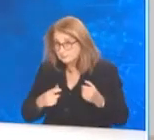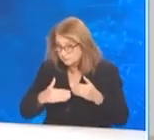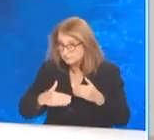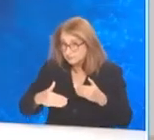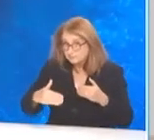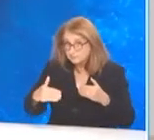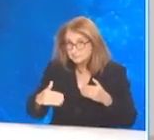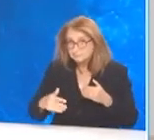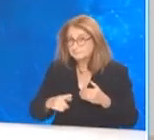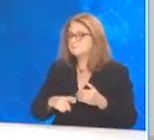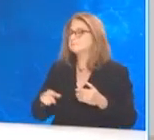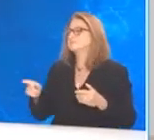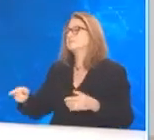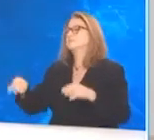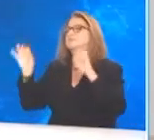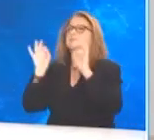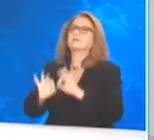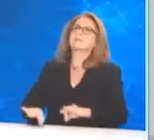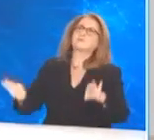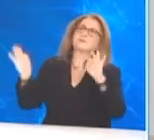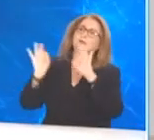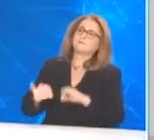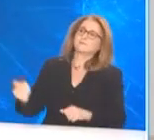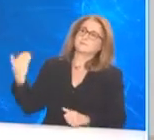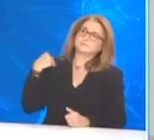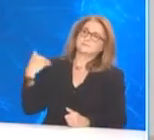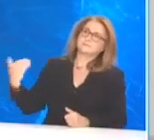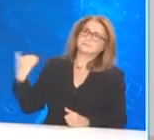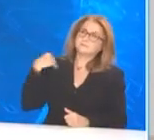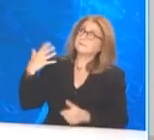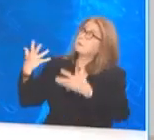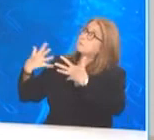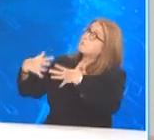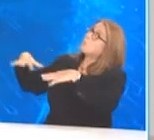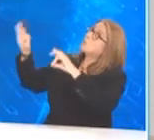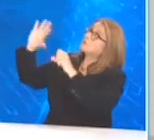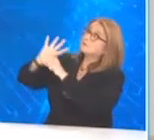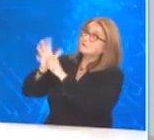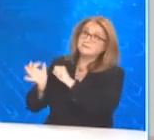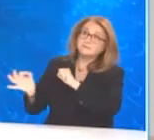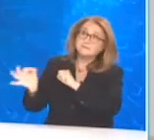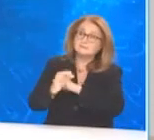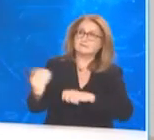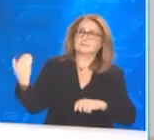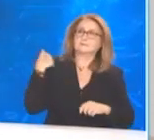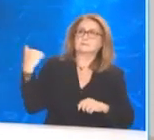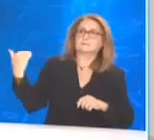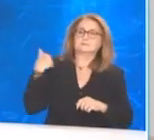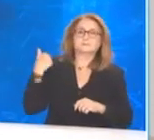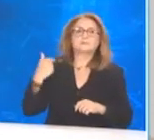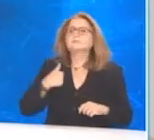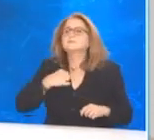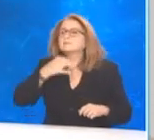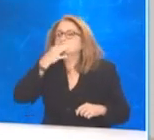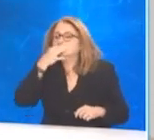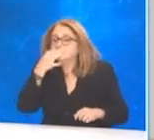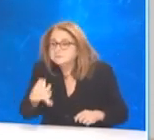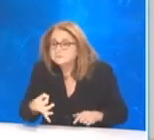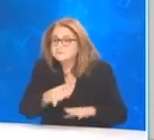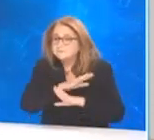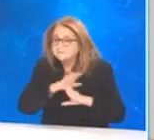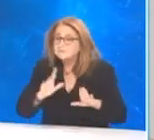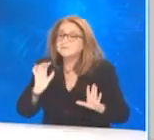επιδημιολογικά? Αυτή την ερώτηση μου την κάνετε από την πρώτη στιγμή της έναρξης της πανδημίας. Σας λέω ότι κάθε βήμα μας συνοδεύεται και